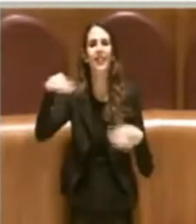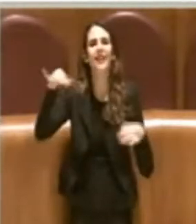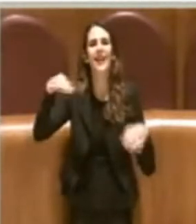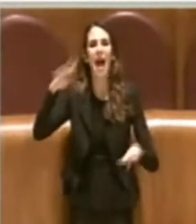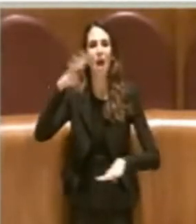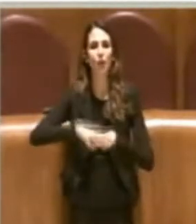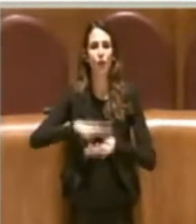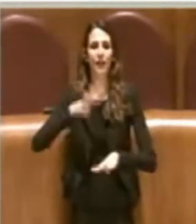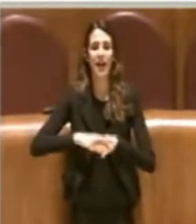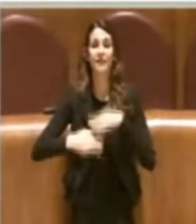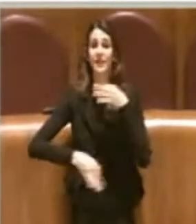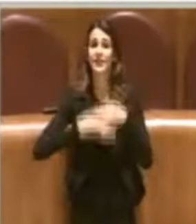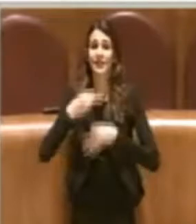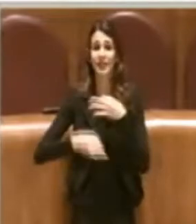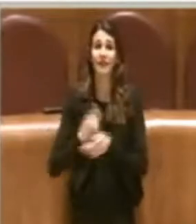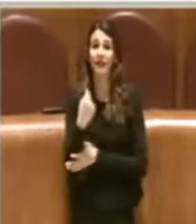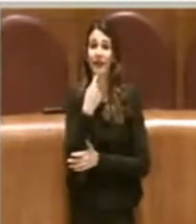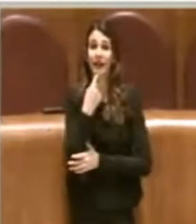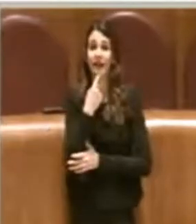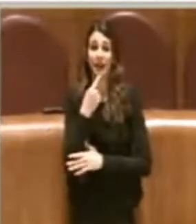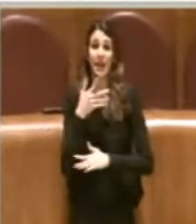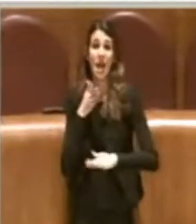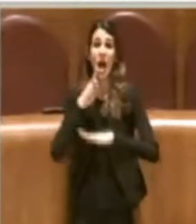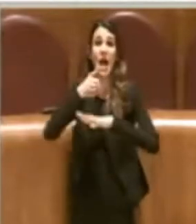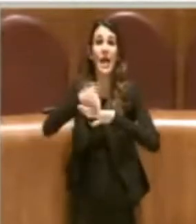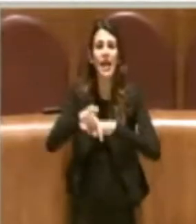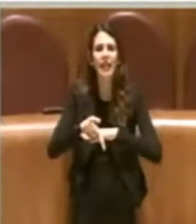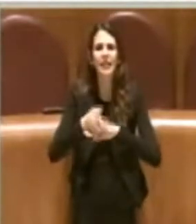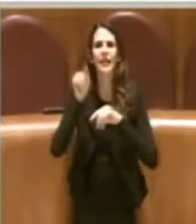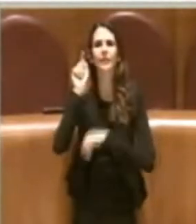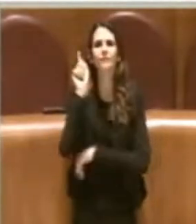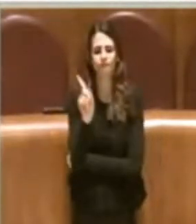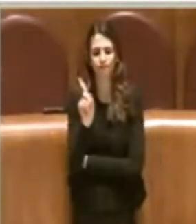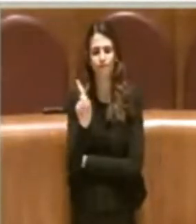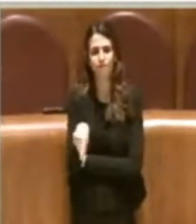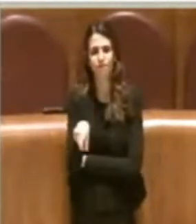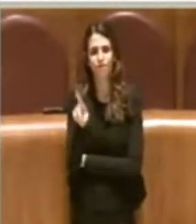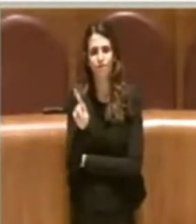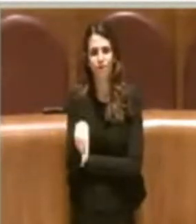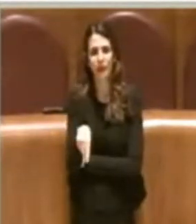chi accede alla NIC di poter cliccare